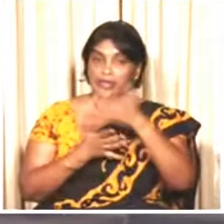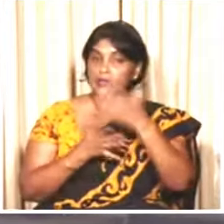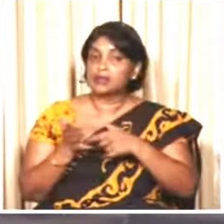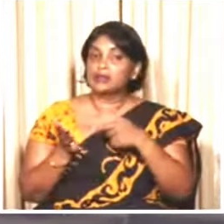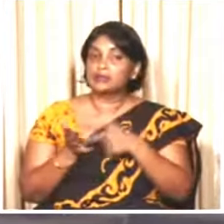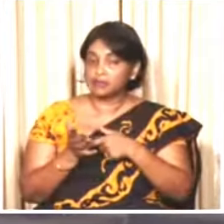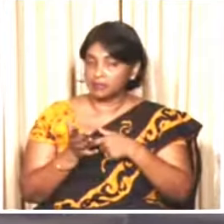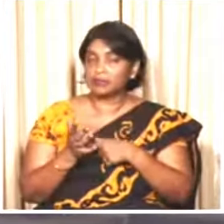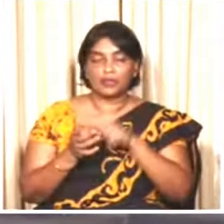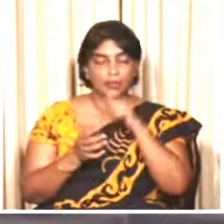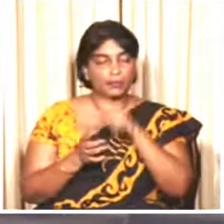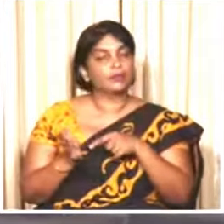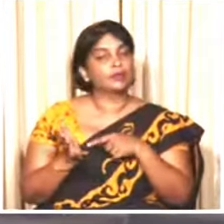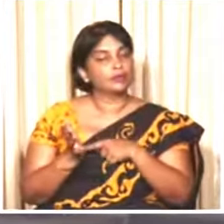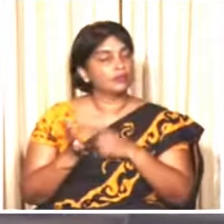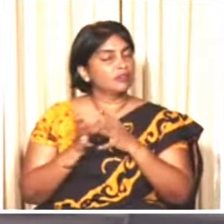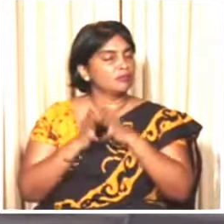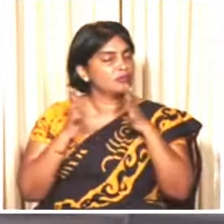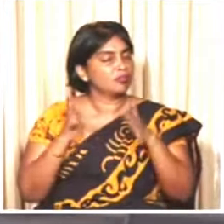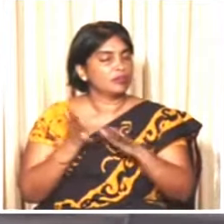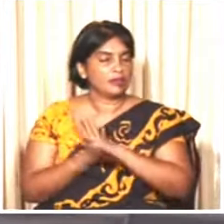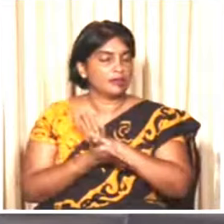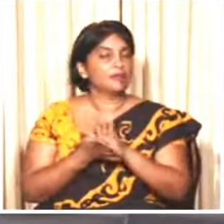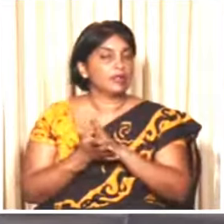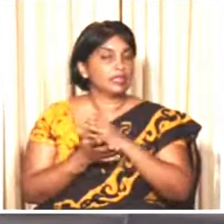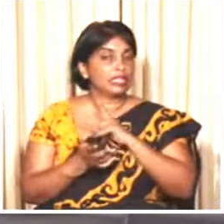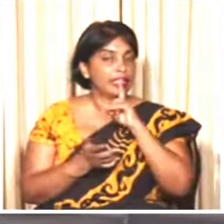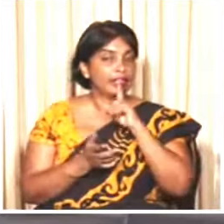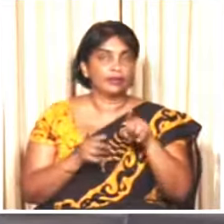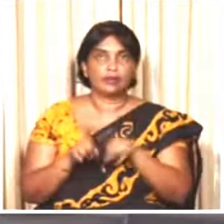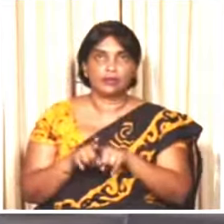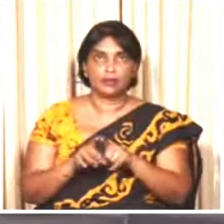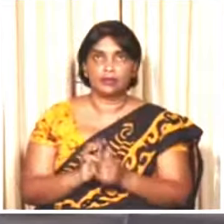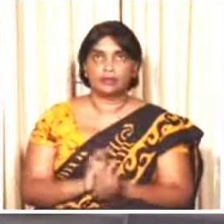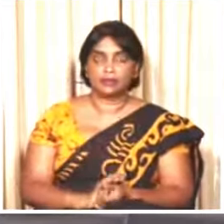එකේ තියෙනවා බොහොම පැහැදිලිව මං කියපු දේ.